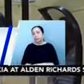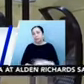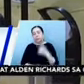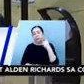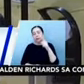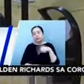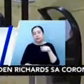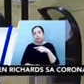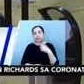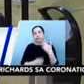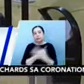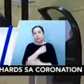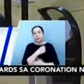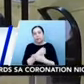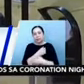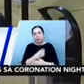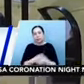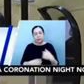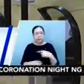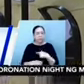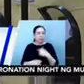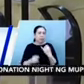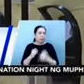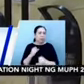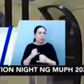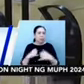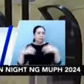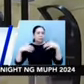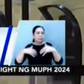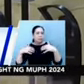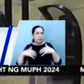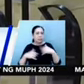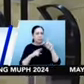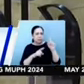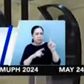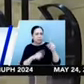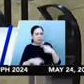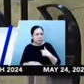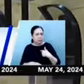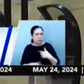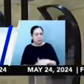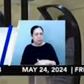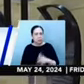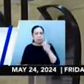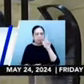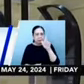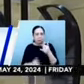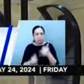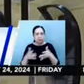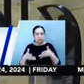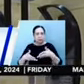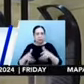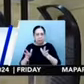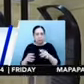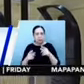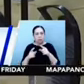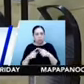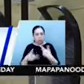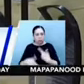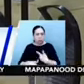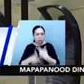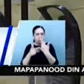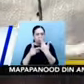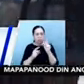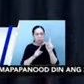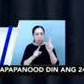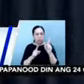our last session, I attended. Sa huli, pinayagan din si Senator Bong Revilla na mag-virtual attendance habang nagre-recover